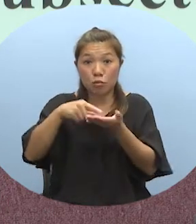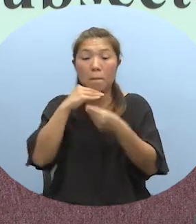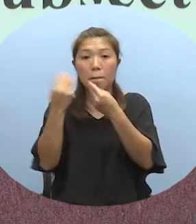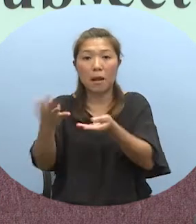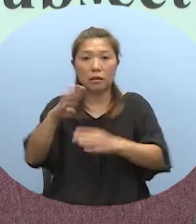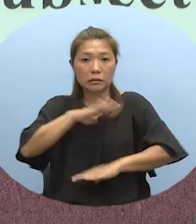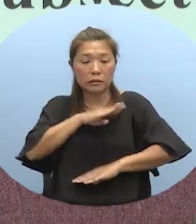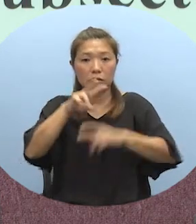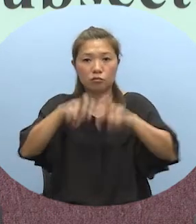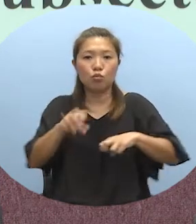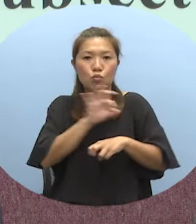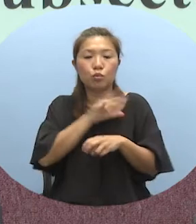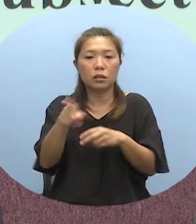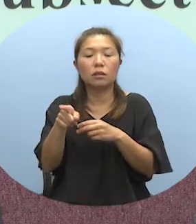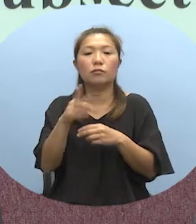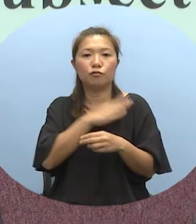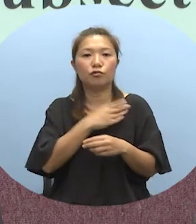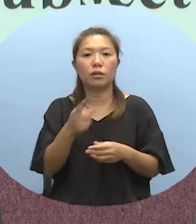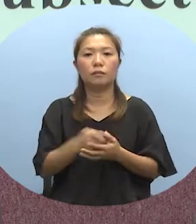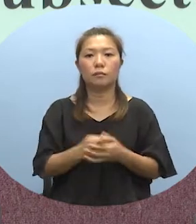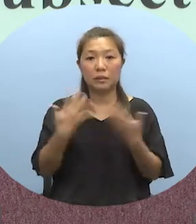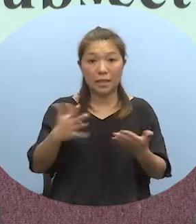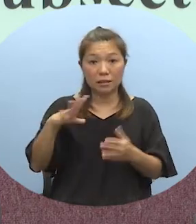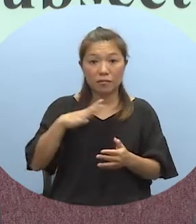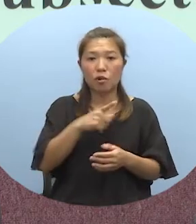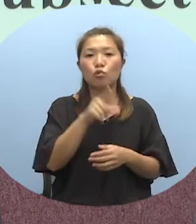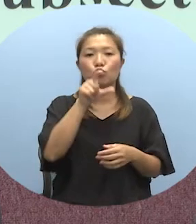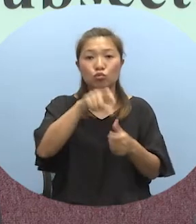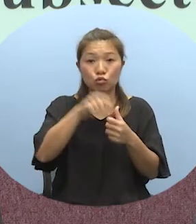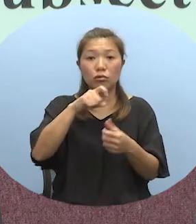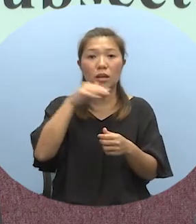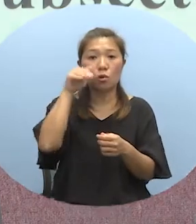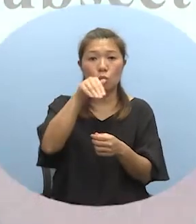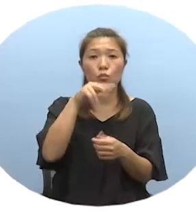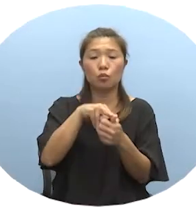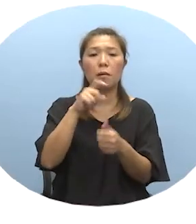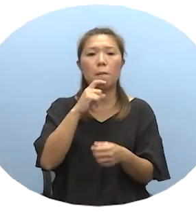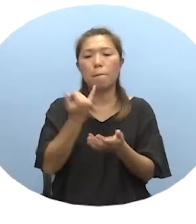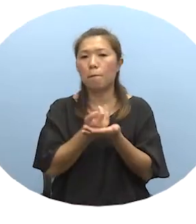會咧，咁喺呢個情況之下咧，選管會亦都唔會評論嘅。